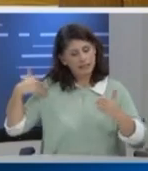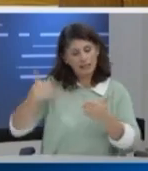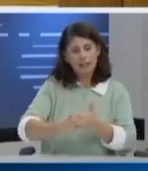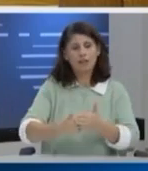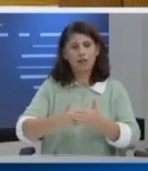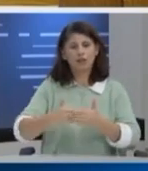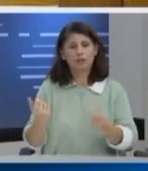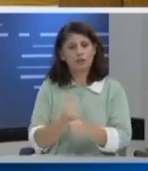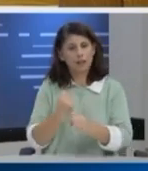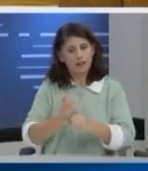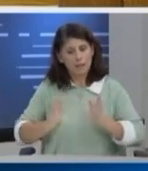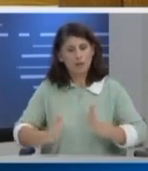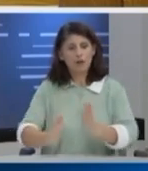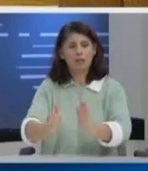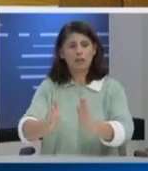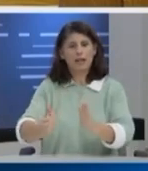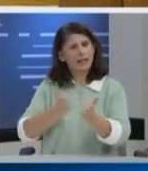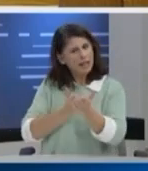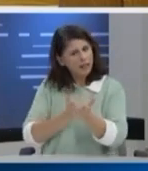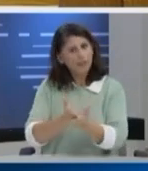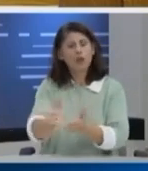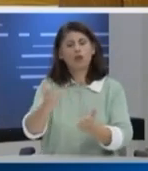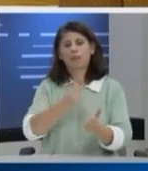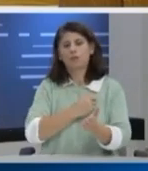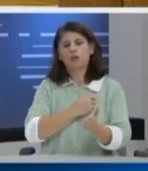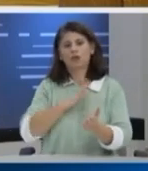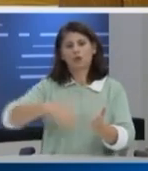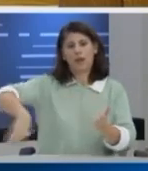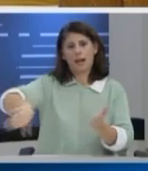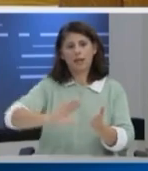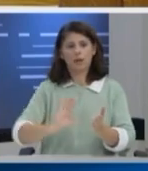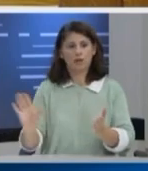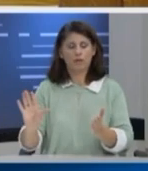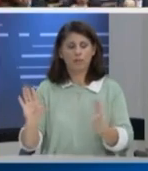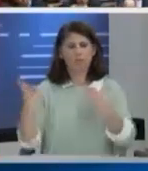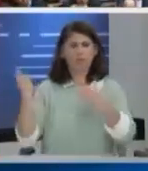το έργο της, να προχωρήσει μπροστά, να δικαιώσει την εμπιστοσύνη του ελληνικού λαού.